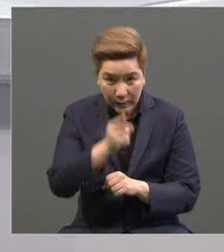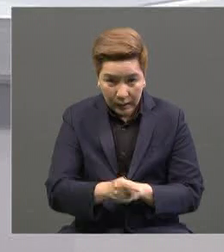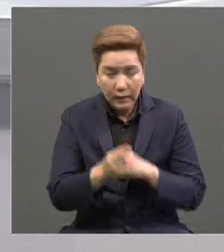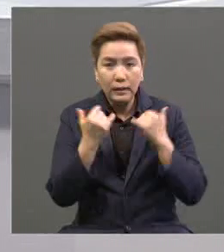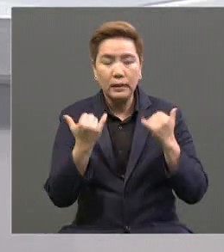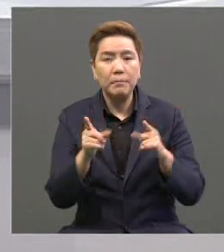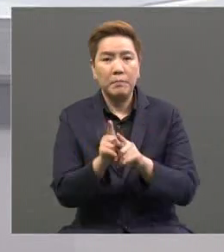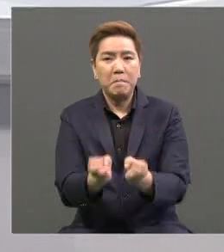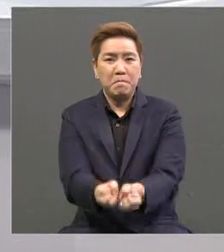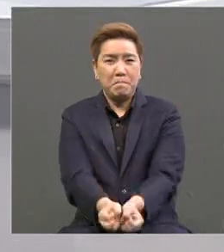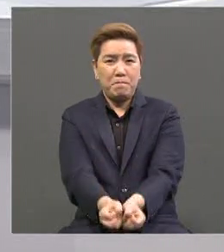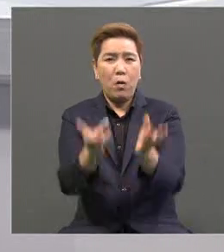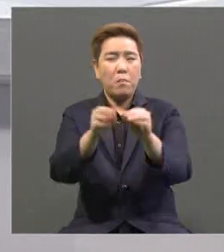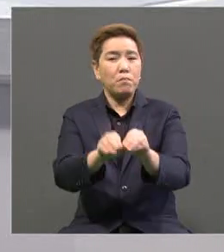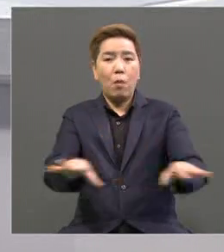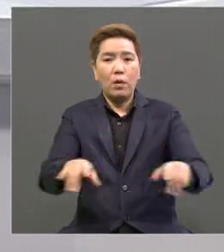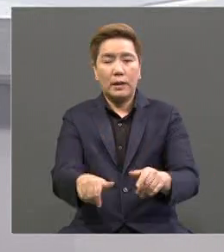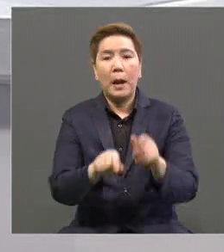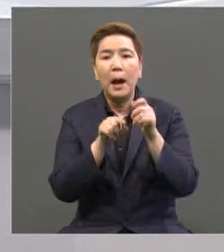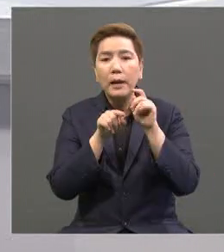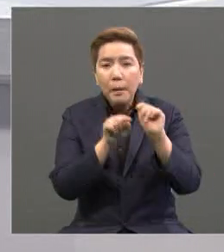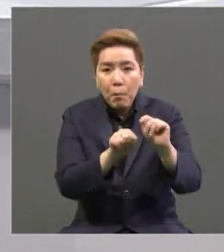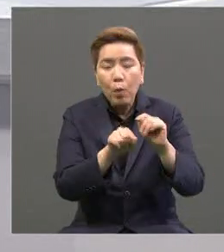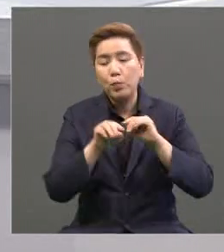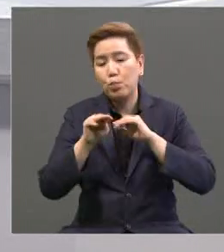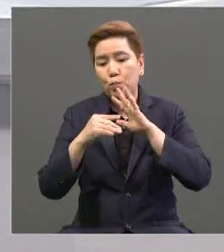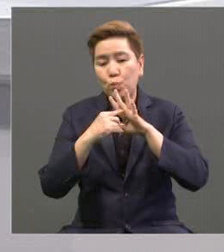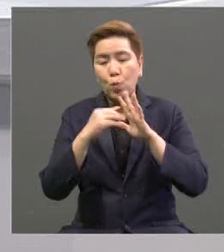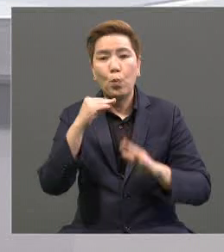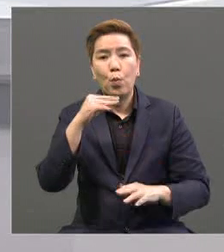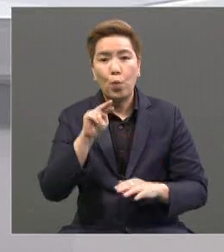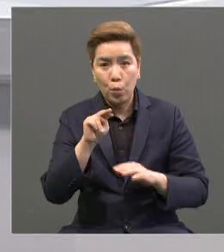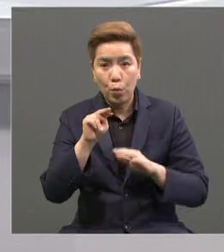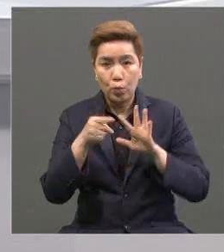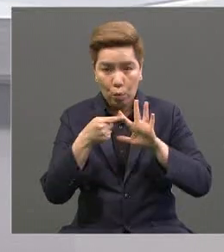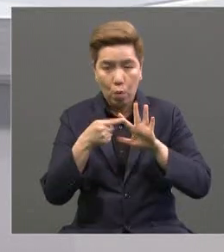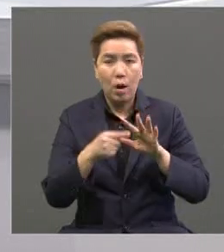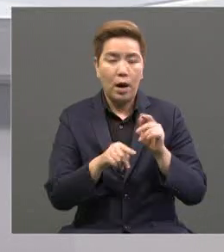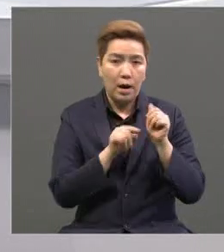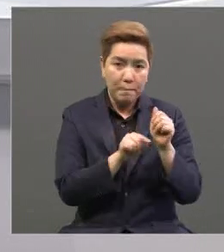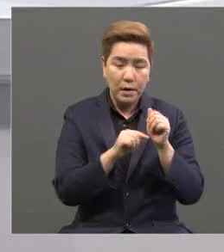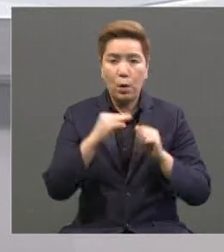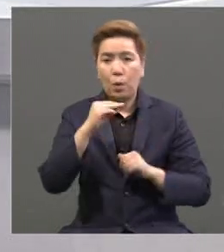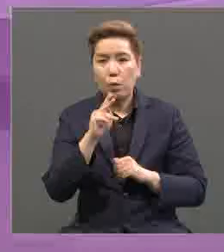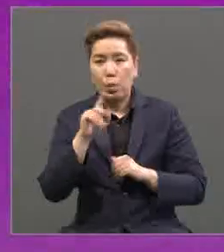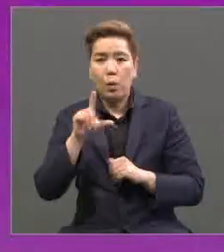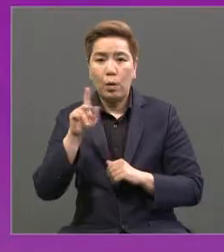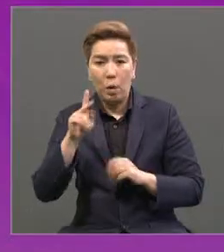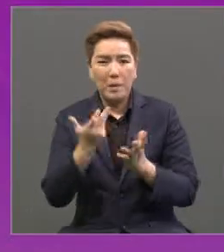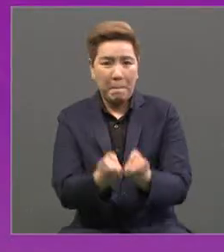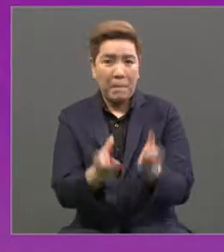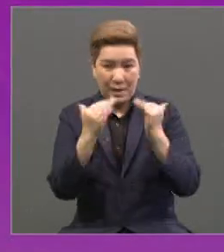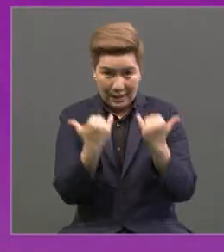และจากกรณีเหตุดังกล่าวนะคะที่ตำบลบูโนอำเภอสุไหงโกลกนะคะก็ทำให้มีผู้เสียชีวิตจากแรงระเบิดเนี่ยในเบื้